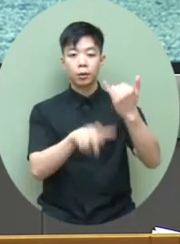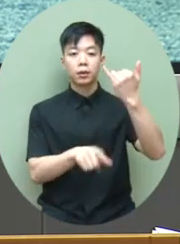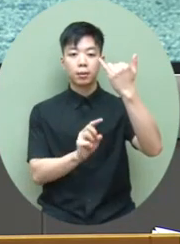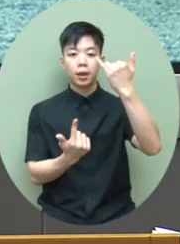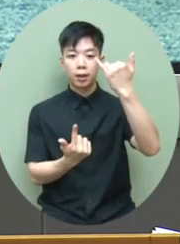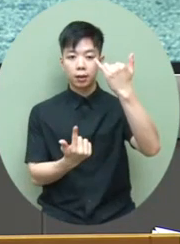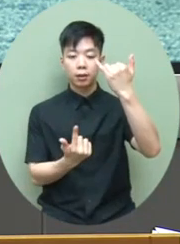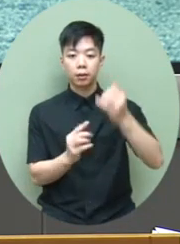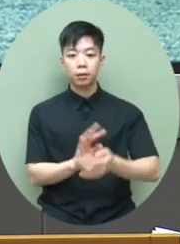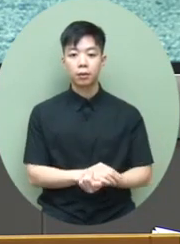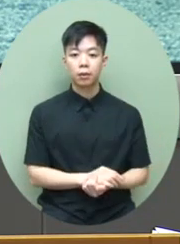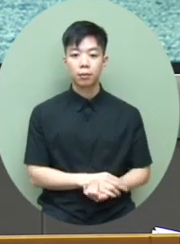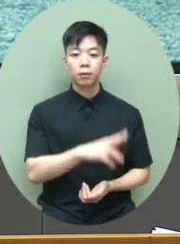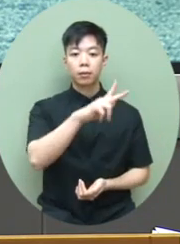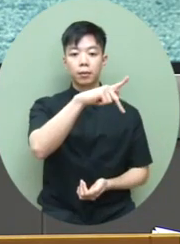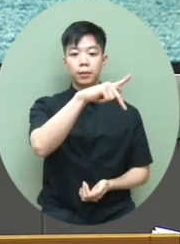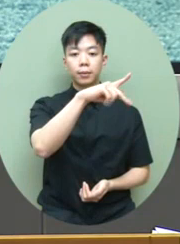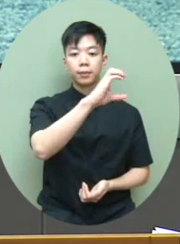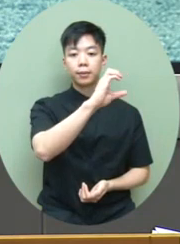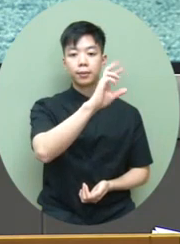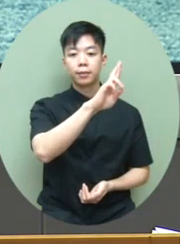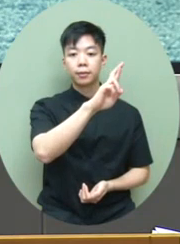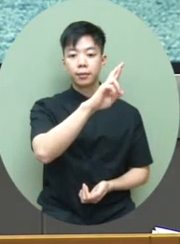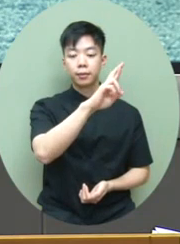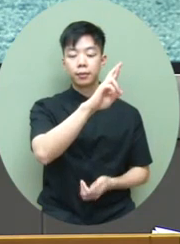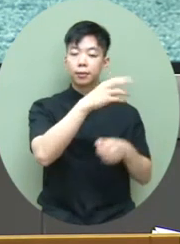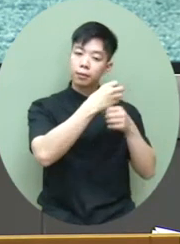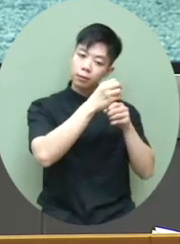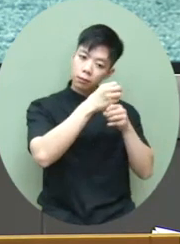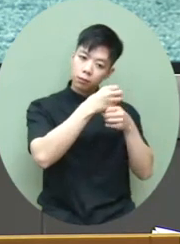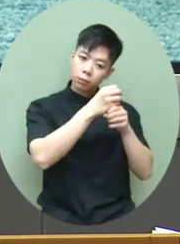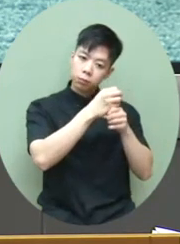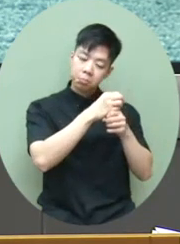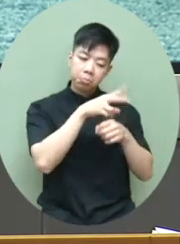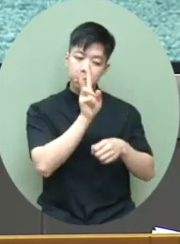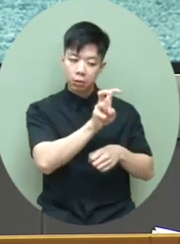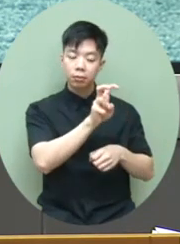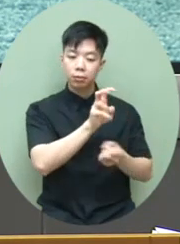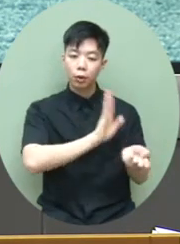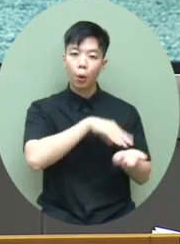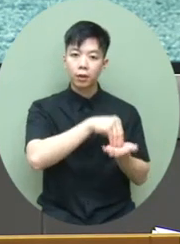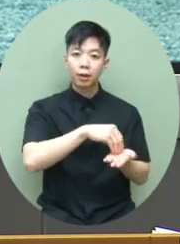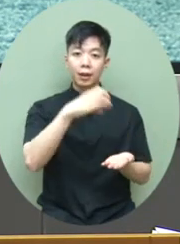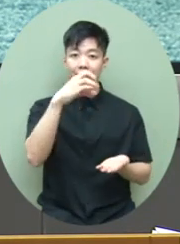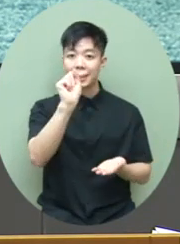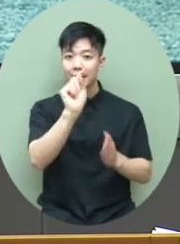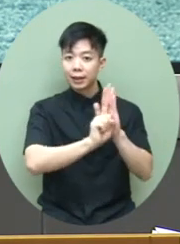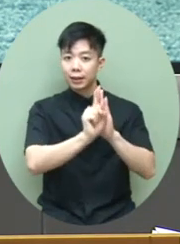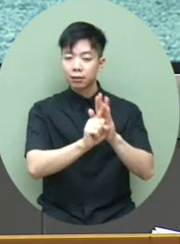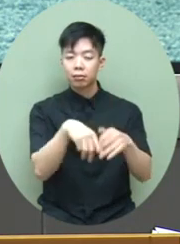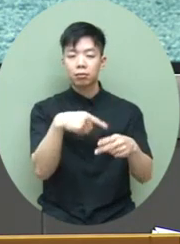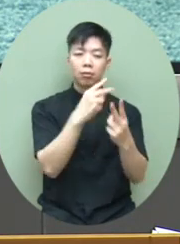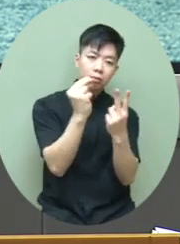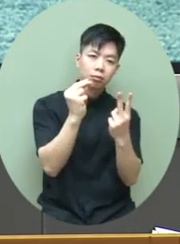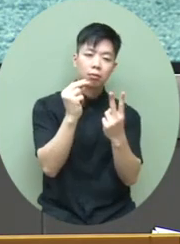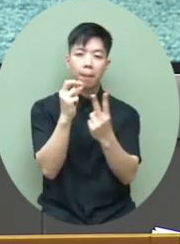6月18日嗰個 PCR， 即係嗰、那個核酸檢測咧，就係、陽性嘅。咁 CT 就27、28咁